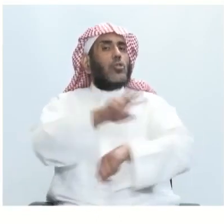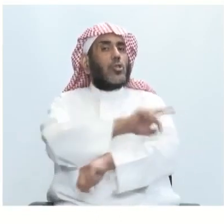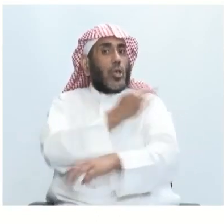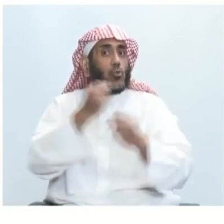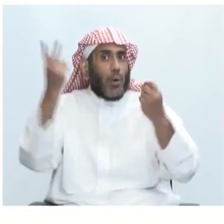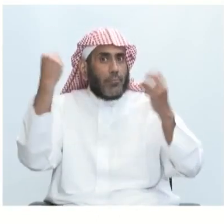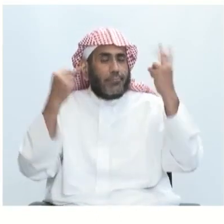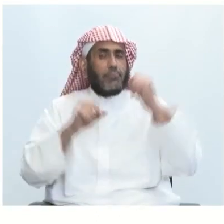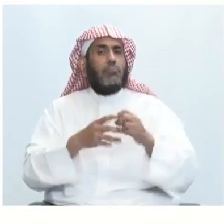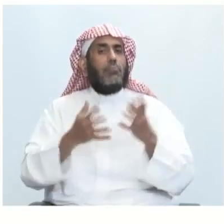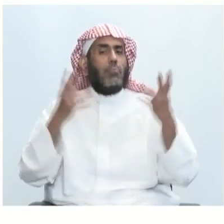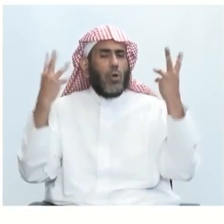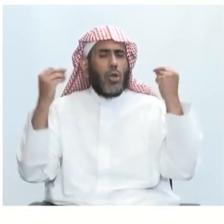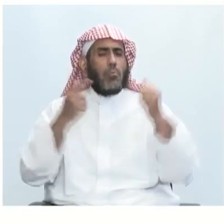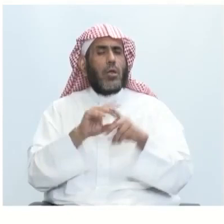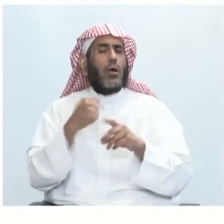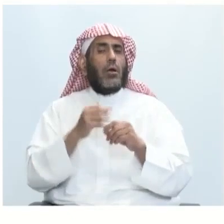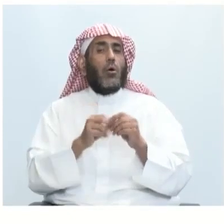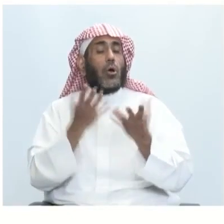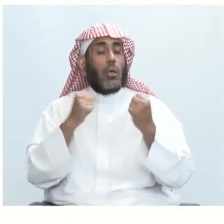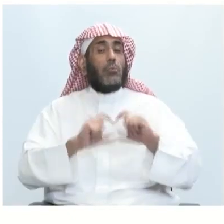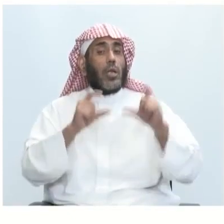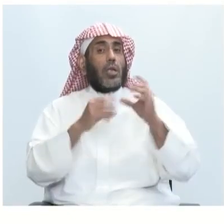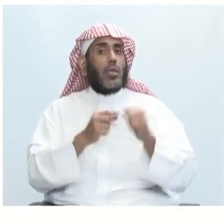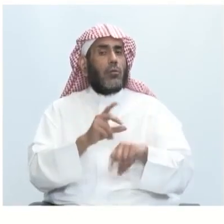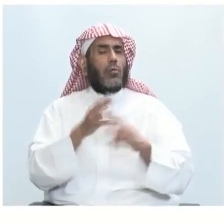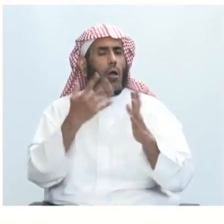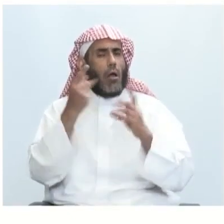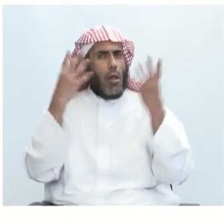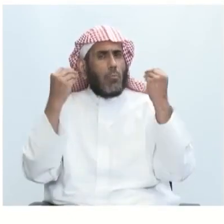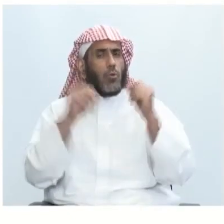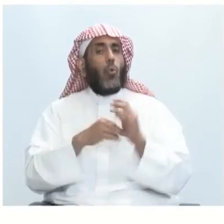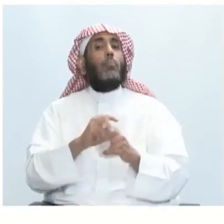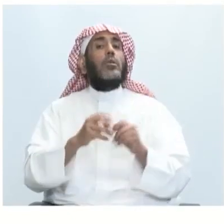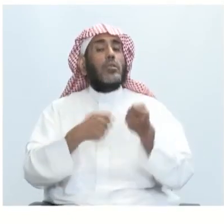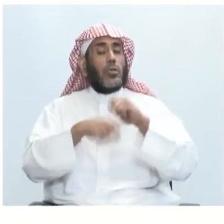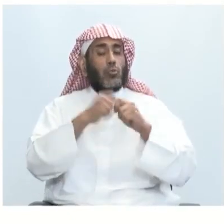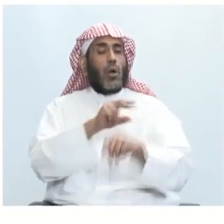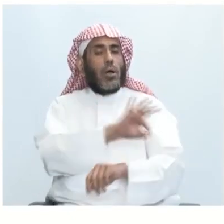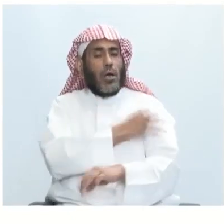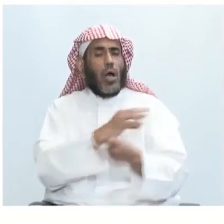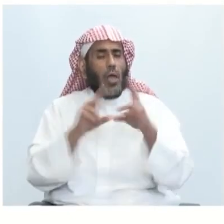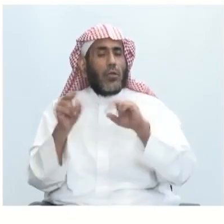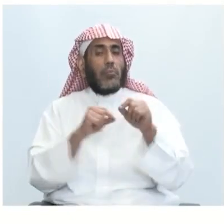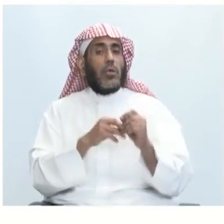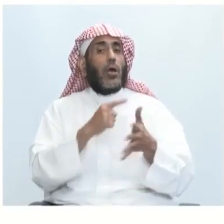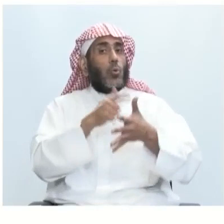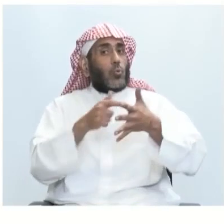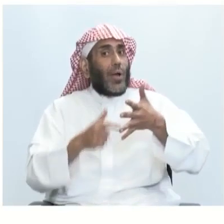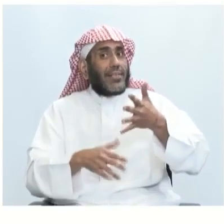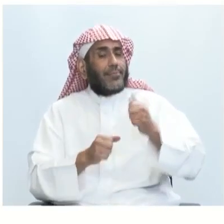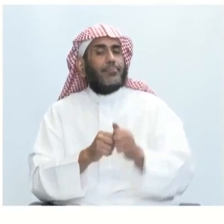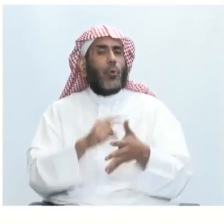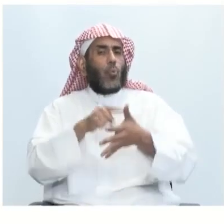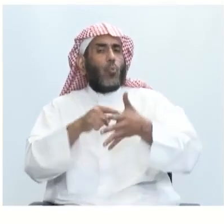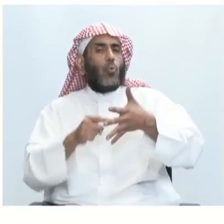وبتجربته علميه اتى بدليل شرعي وبتجربته علميه الخطوات